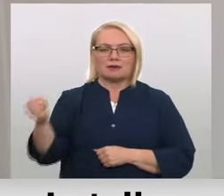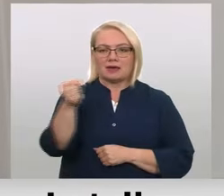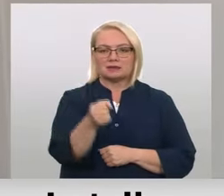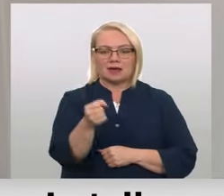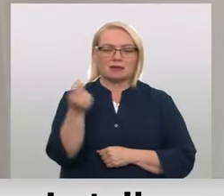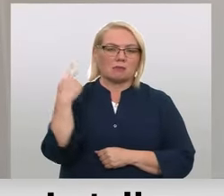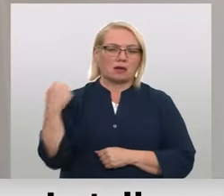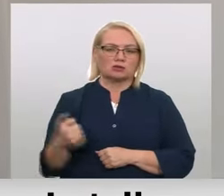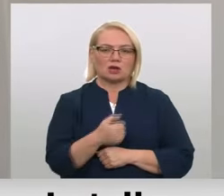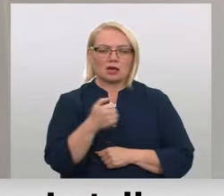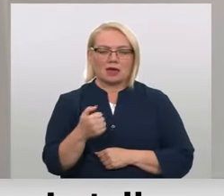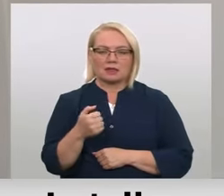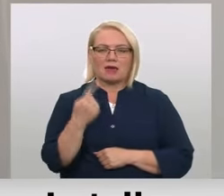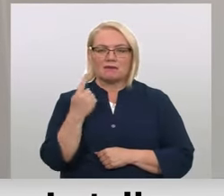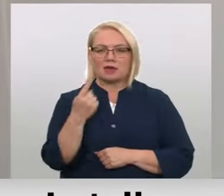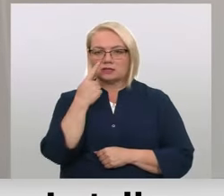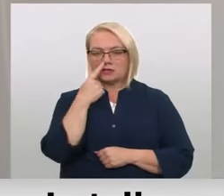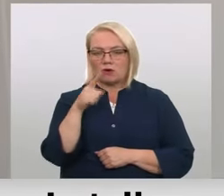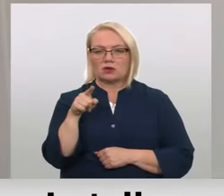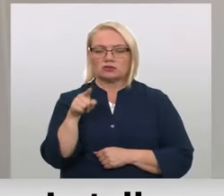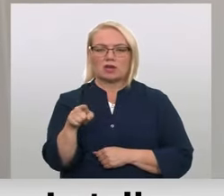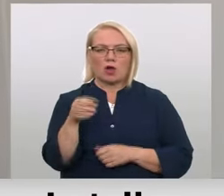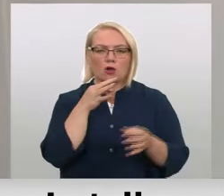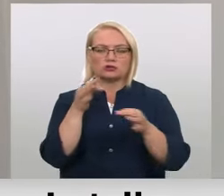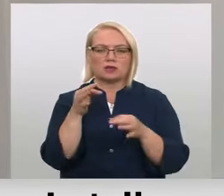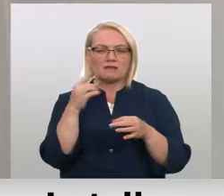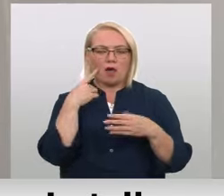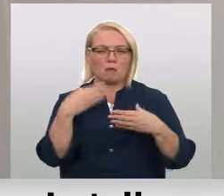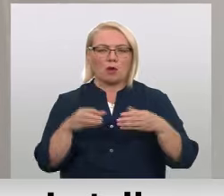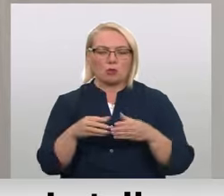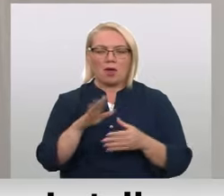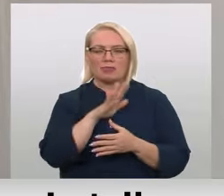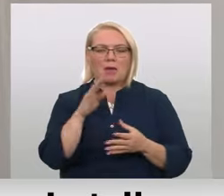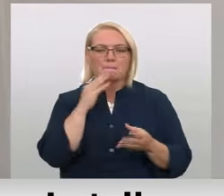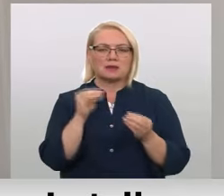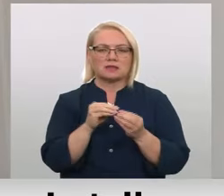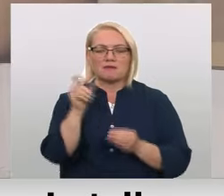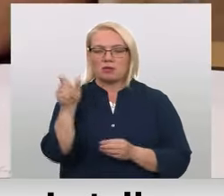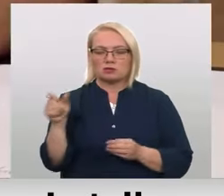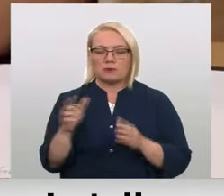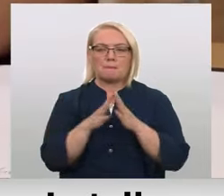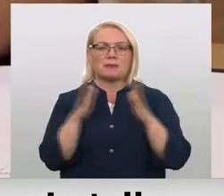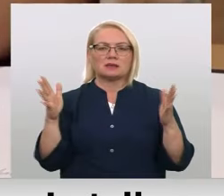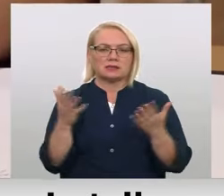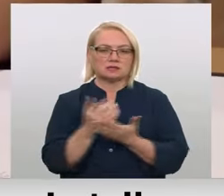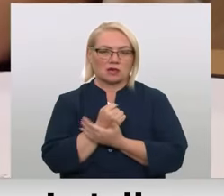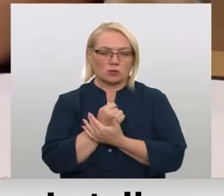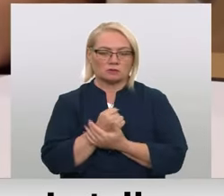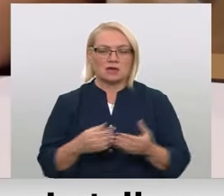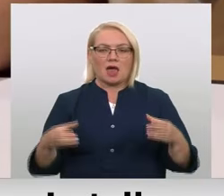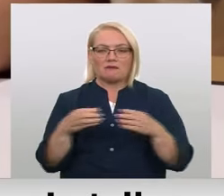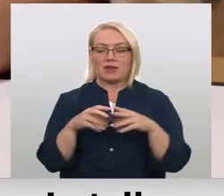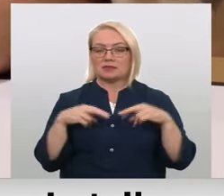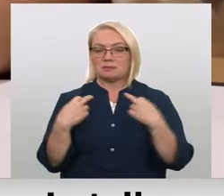gadā diezpās konsultatīvā padomē, kā nepastāvīgie locekļi bija milzīgs sasniegums. Apvienības